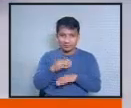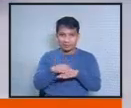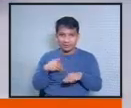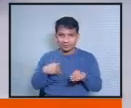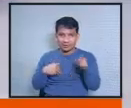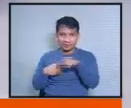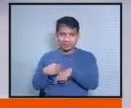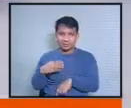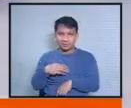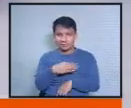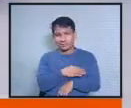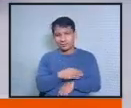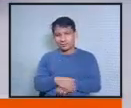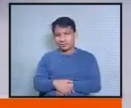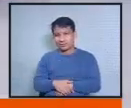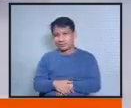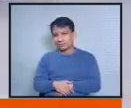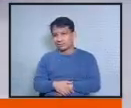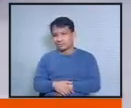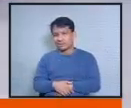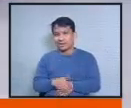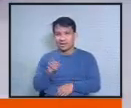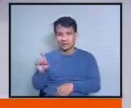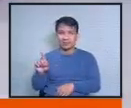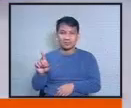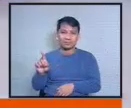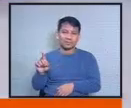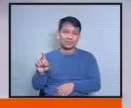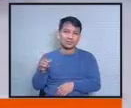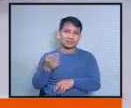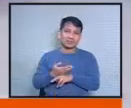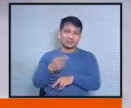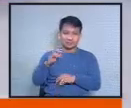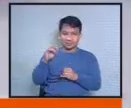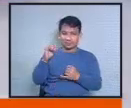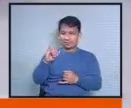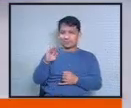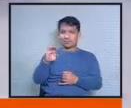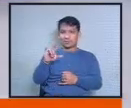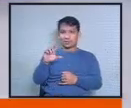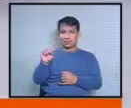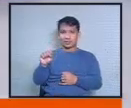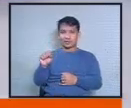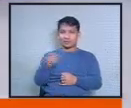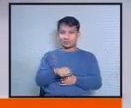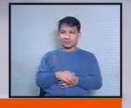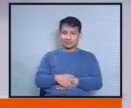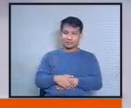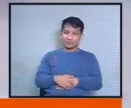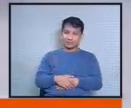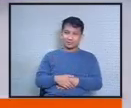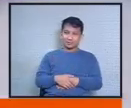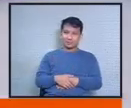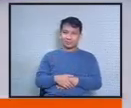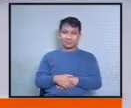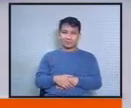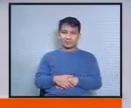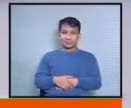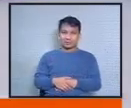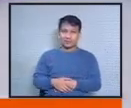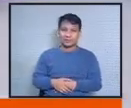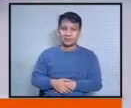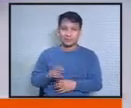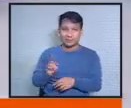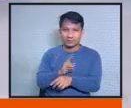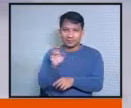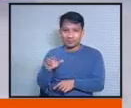Kongreso. Oh, meron nga doon isang matigas ang ulo sa Isabela, tumiklop. Ha? Pag Kongreso nang gagamit